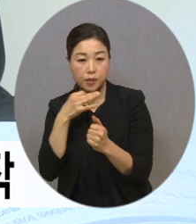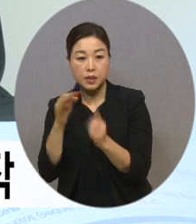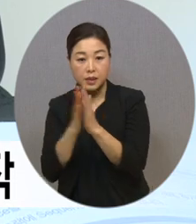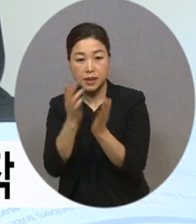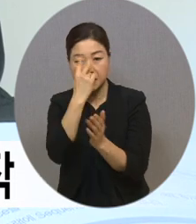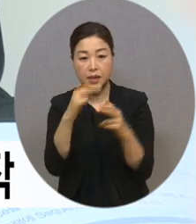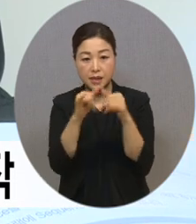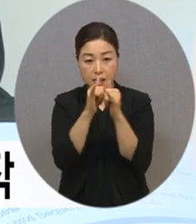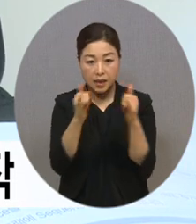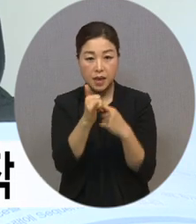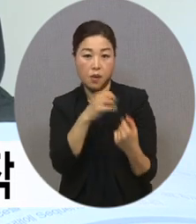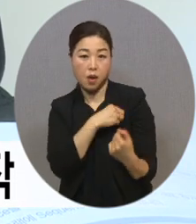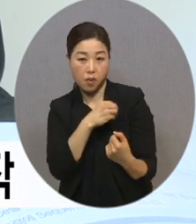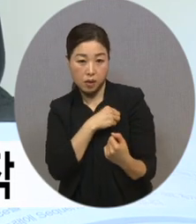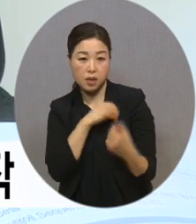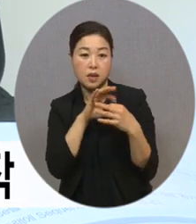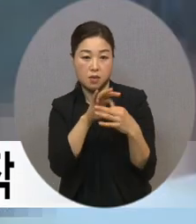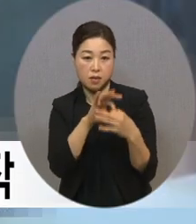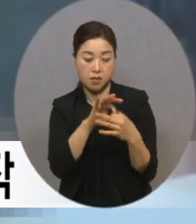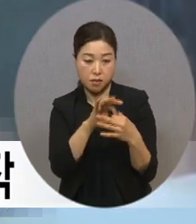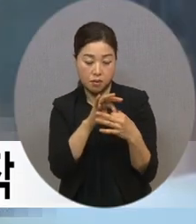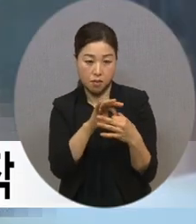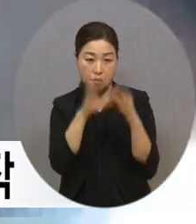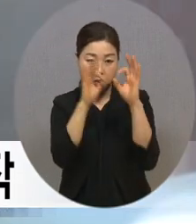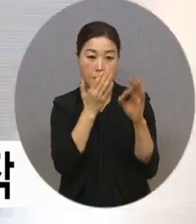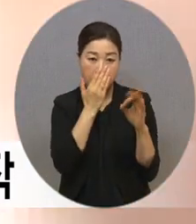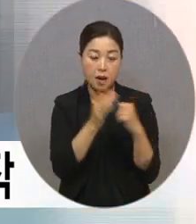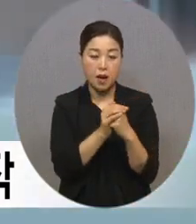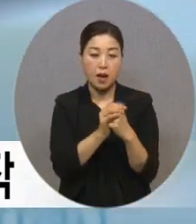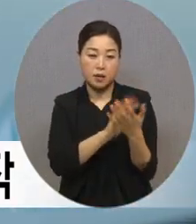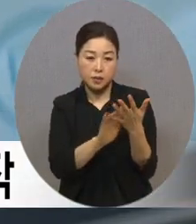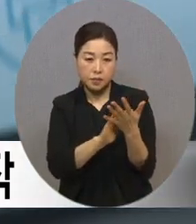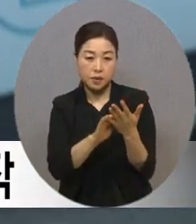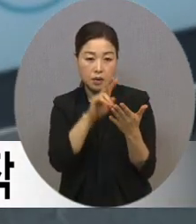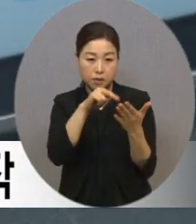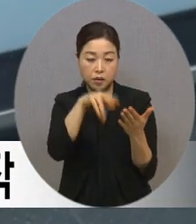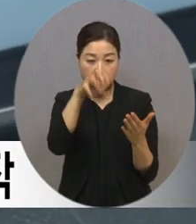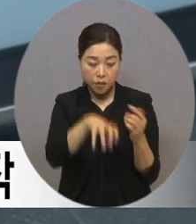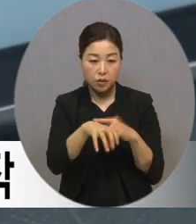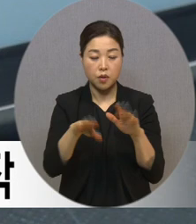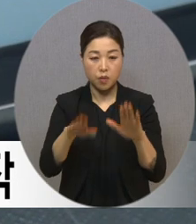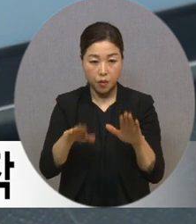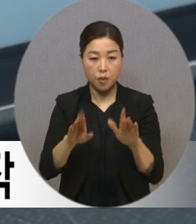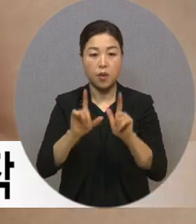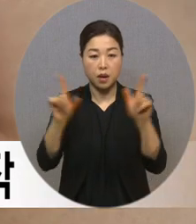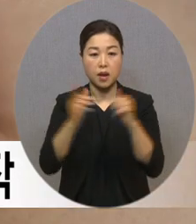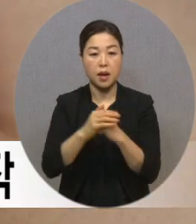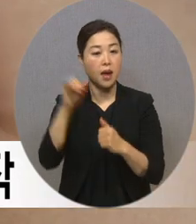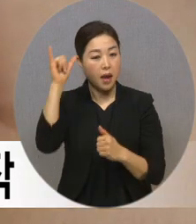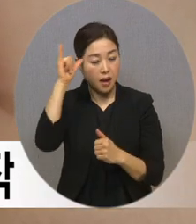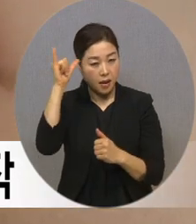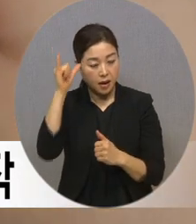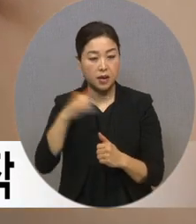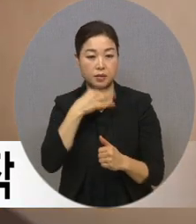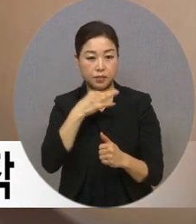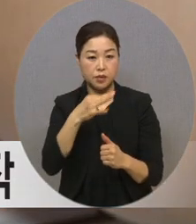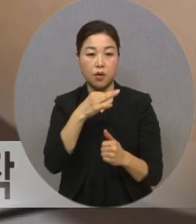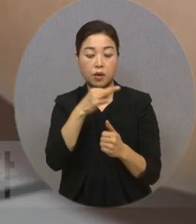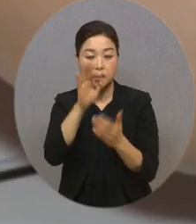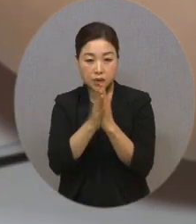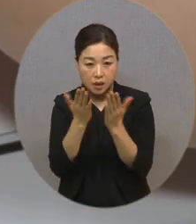한해 이용할 수 있는 한편 점자 도서관은 올해 총 50종의 AI 음성도서를 제작한다는